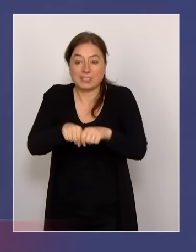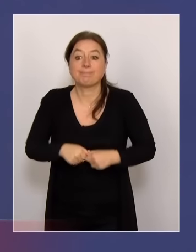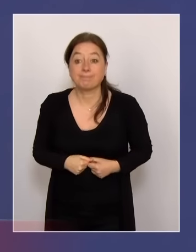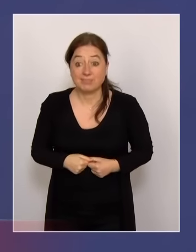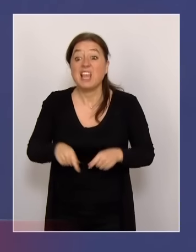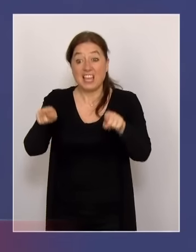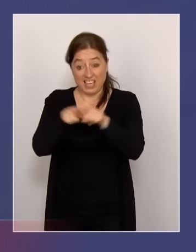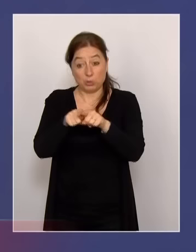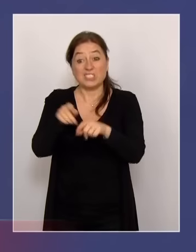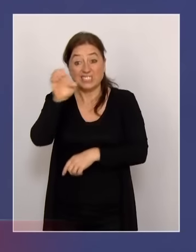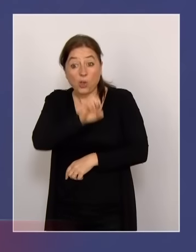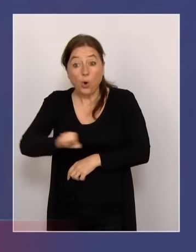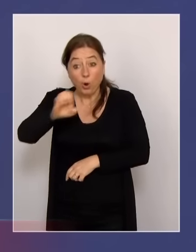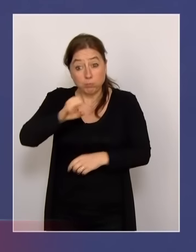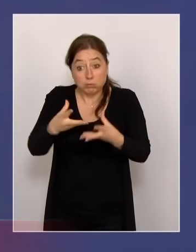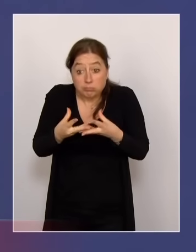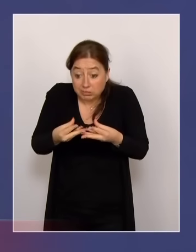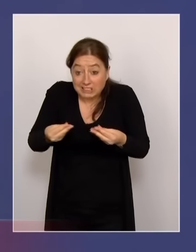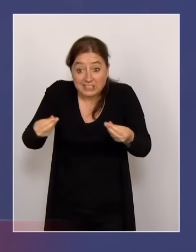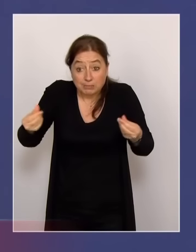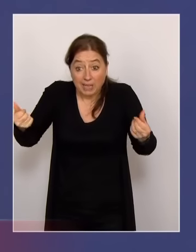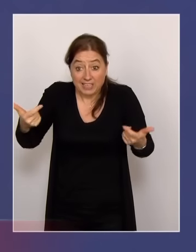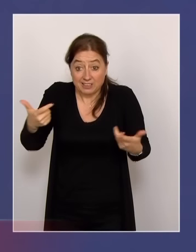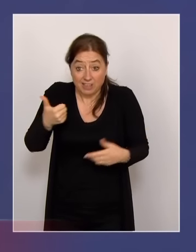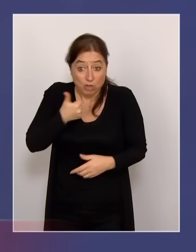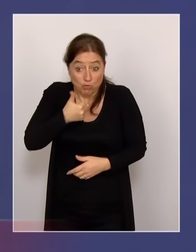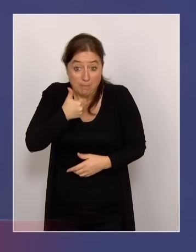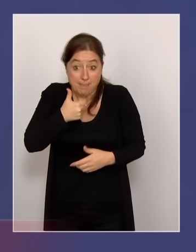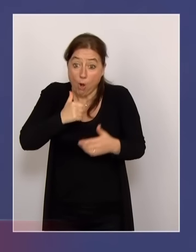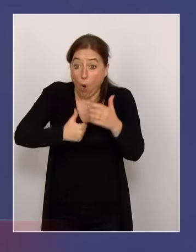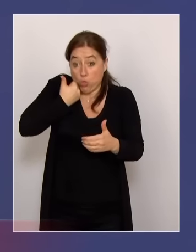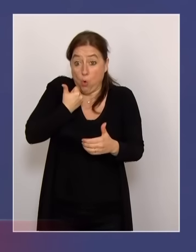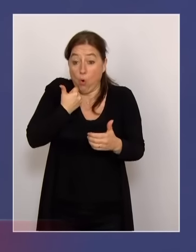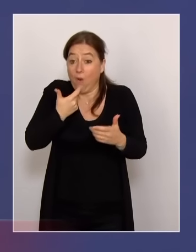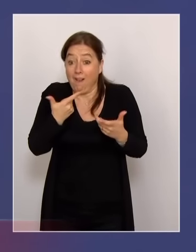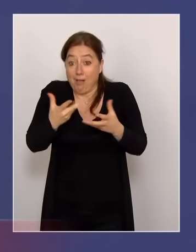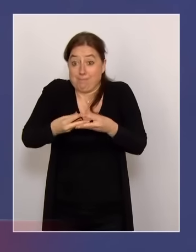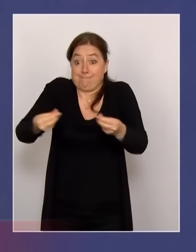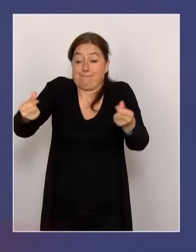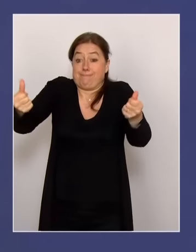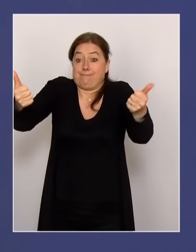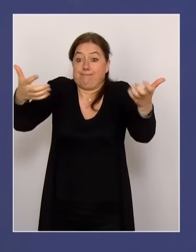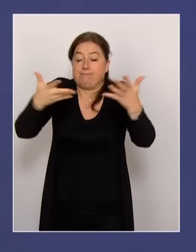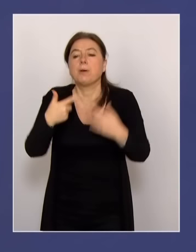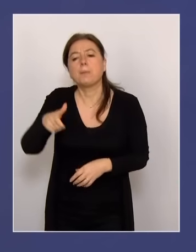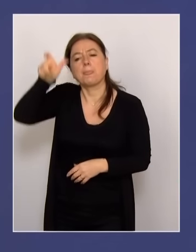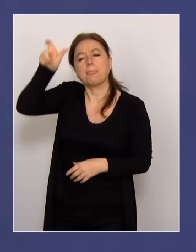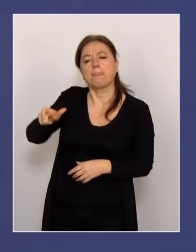retrouvons un temps que notre Europe a connu. Peter Stotterdijk le décrit très bien dans les conférences qu'il est en train de faire au Collège de France